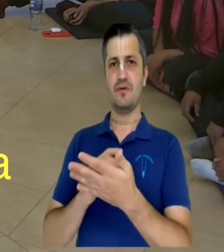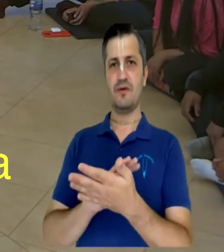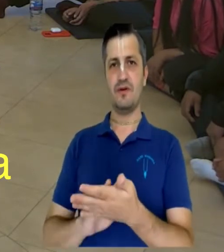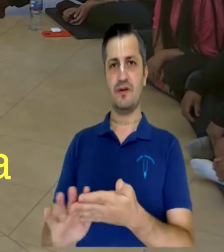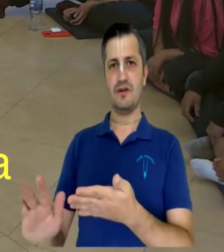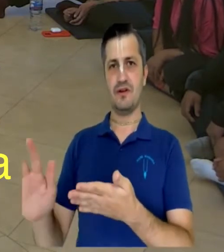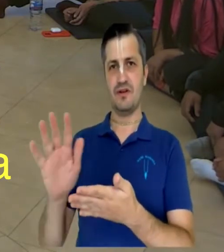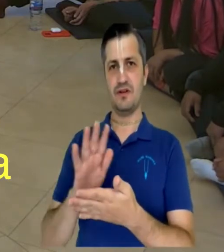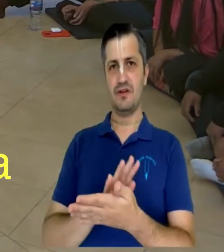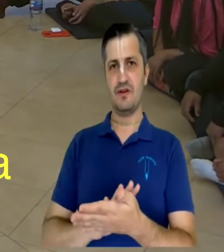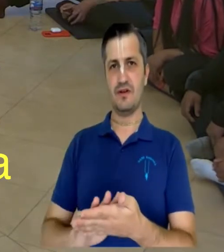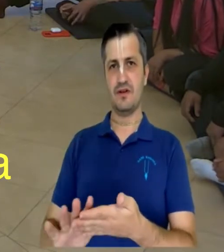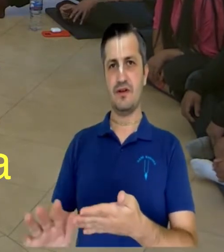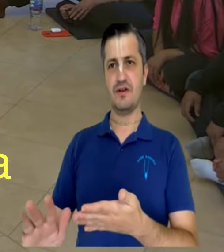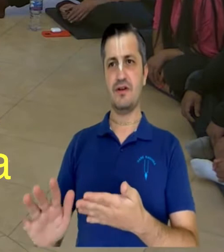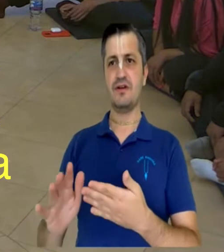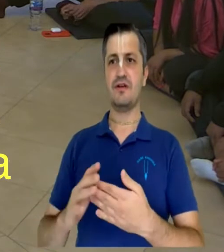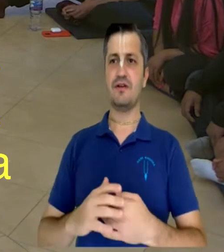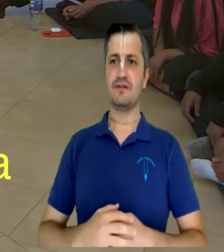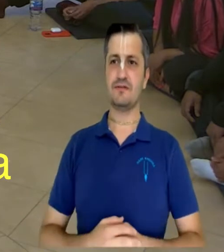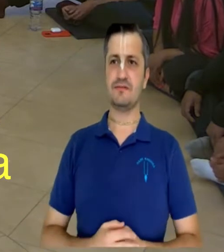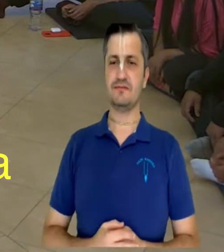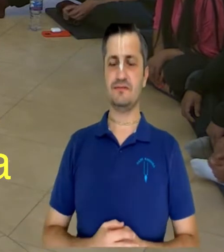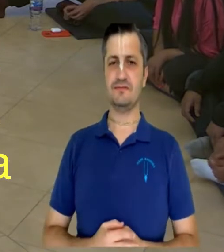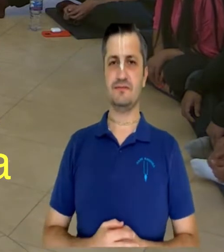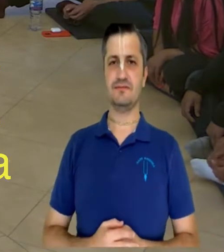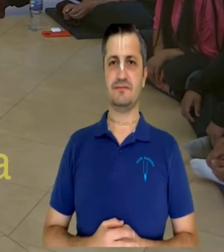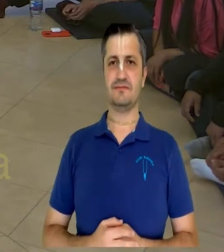Rama Hare Hare,